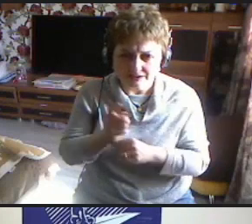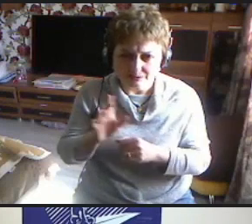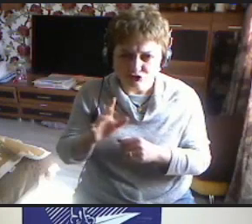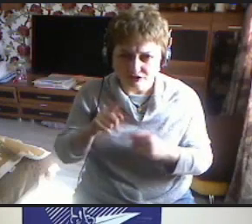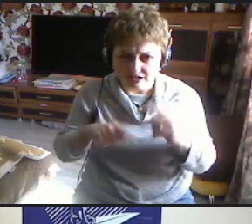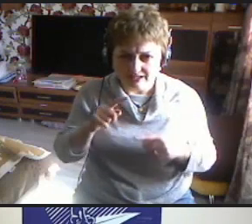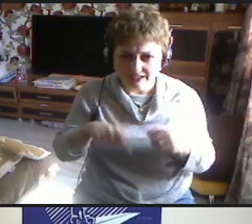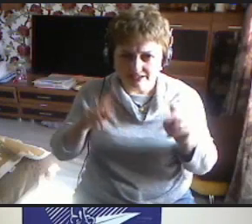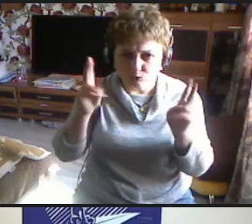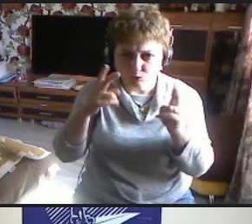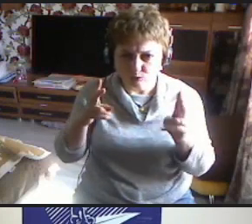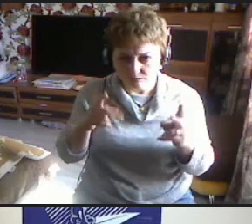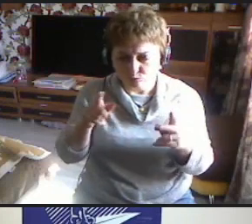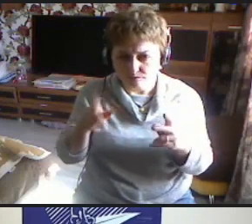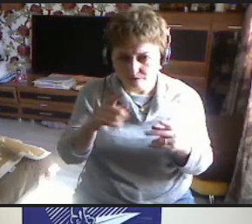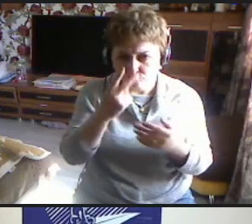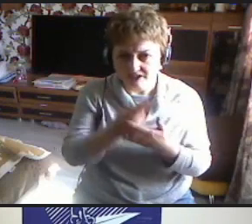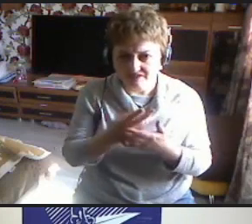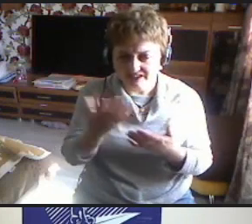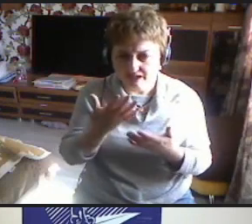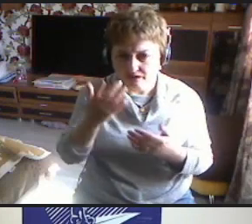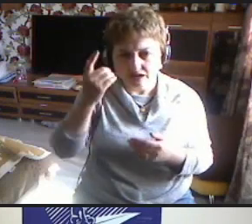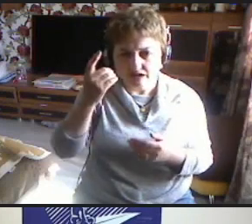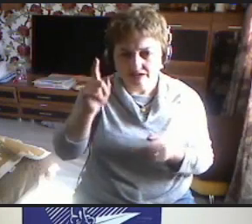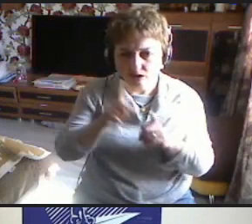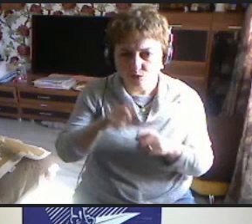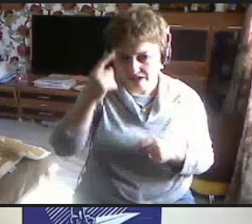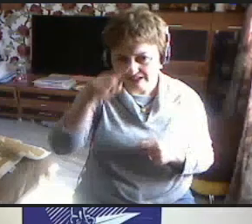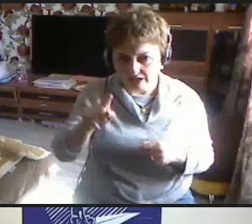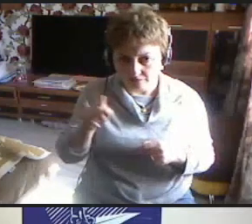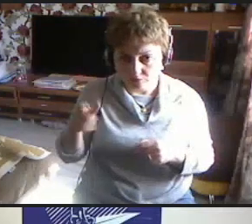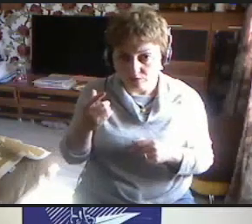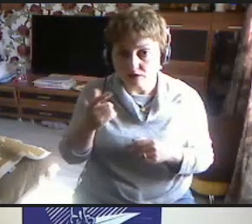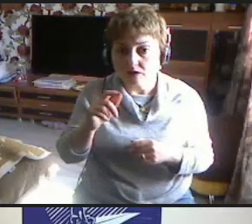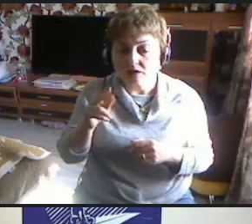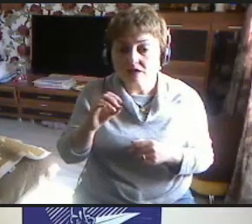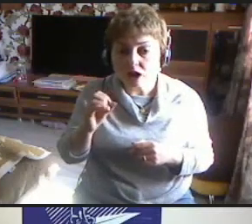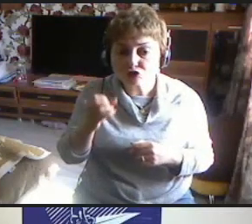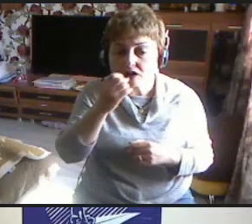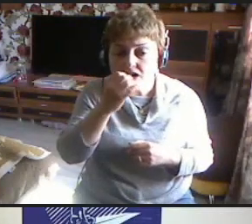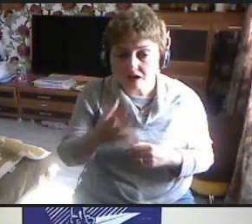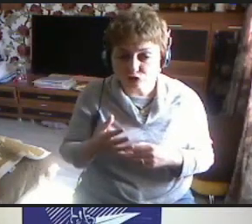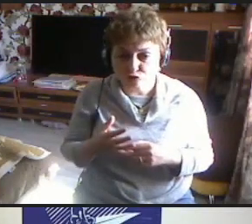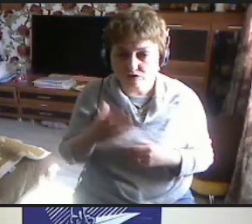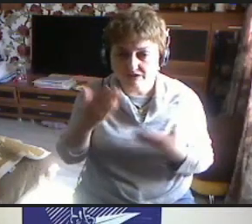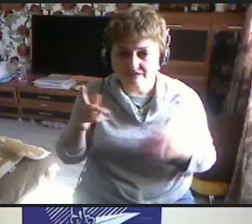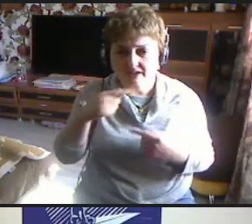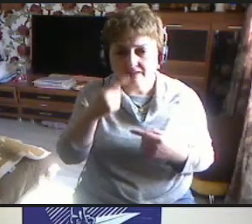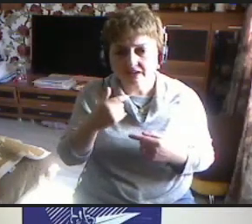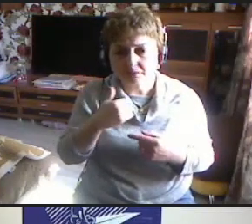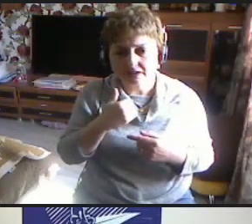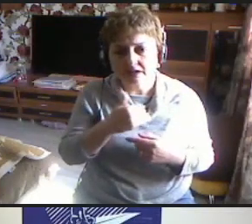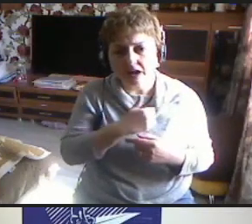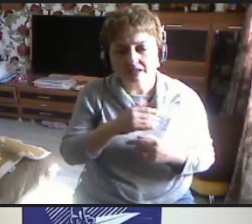проявлять такую инициативу. Да, это даже хорошо очень. Если вы говорите, что вы хотите провести круглый